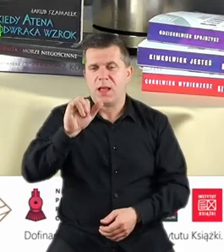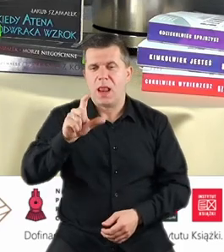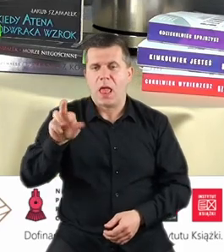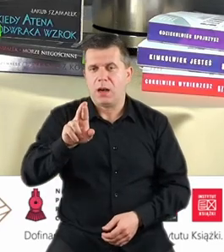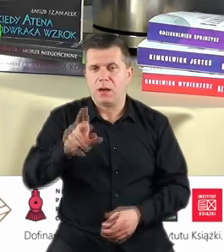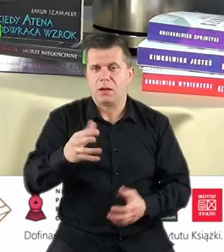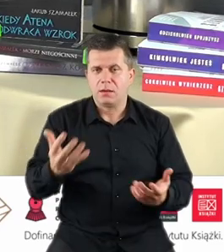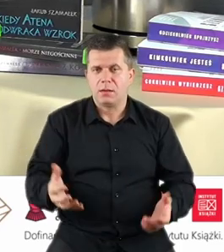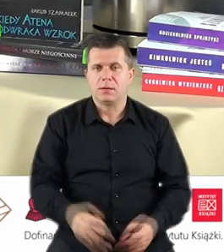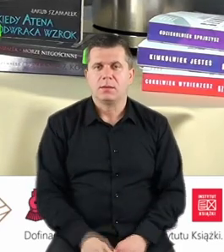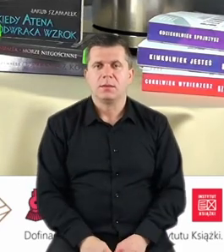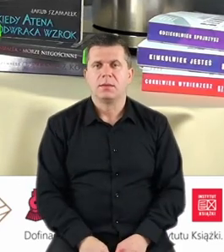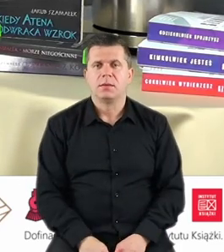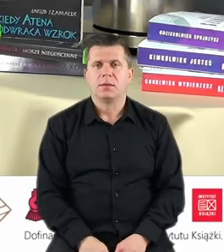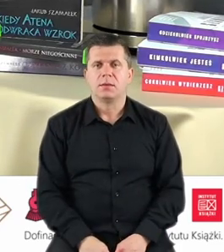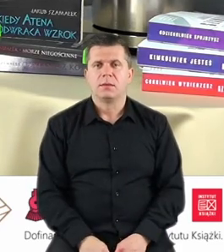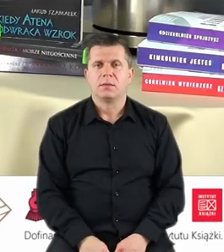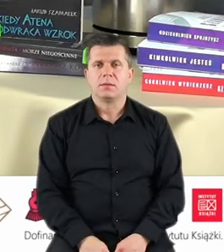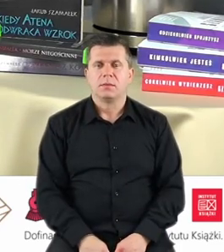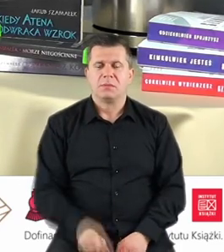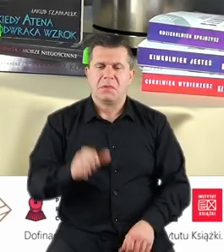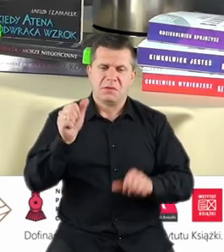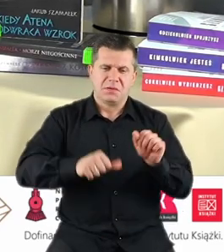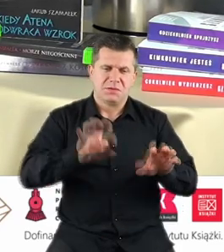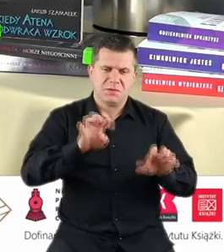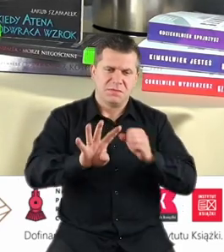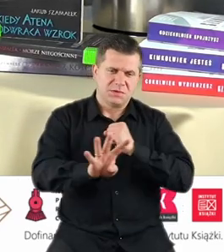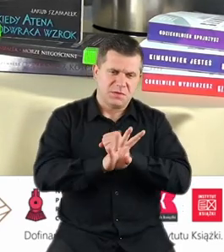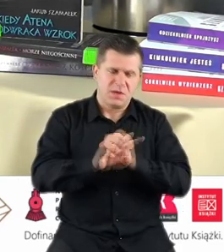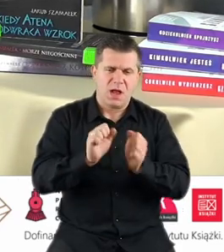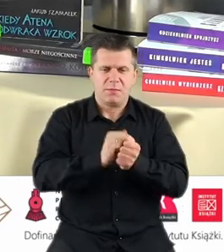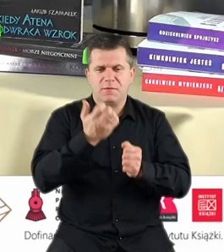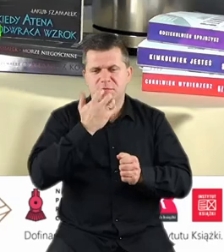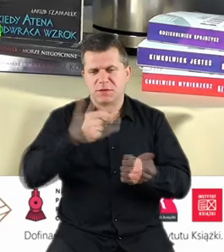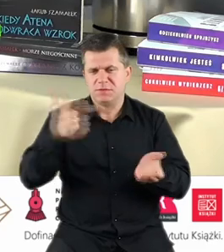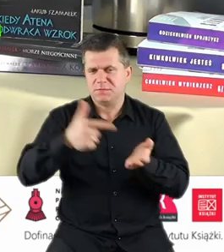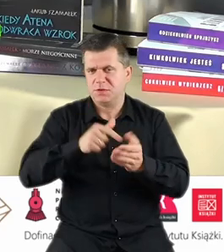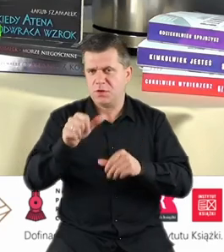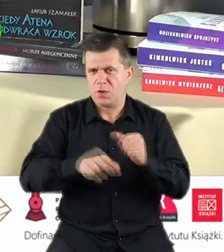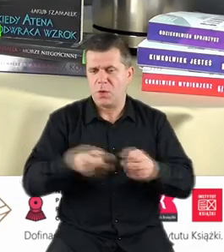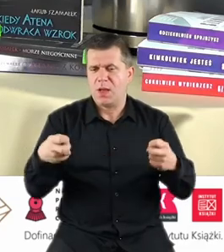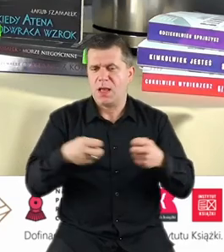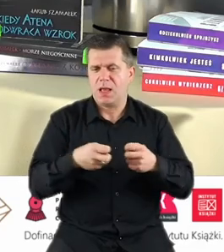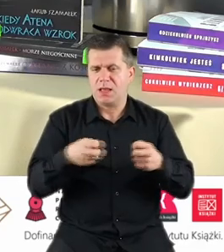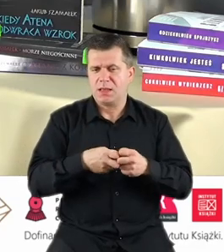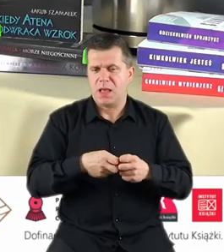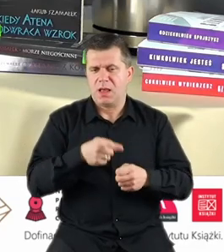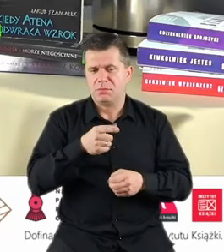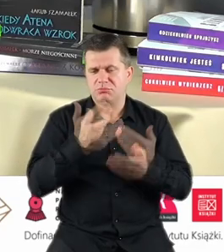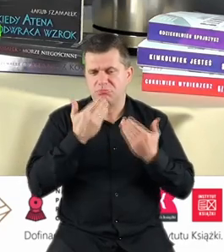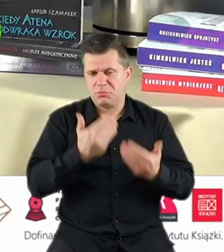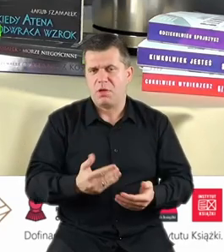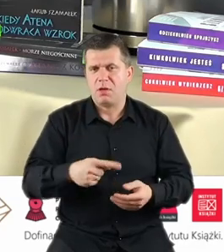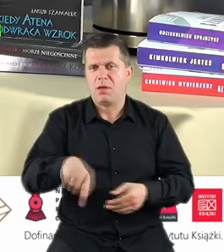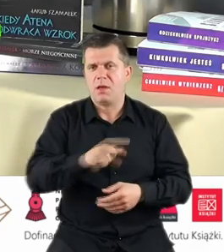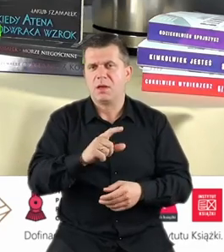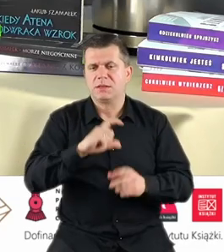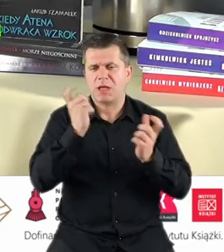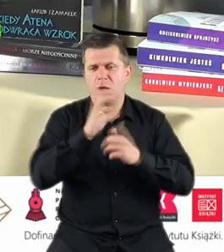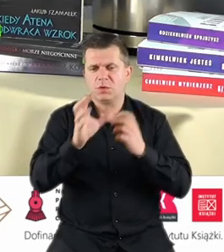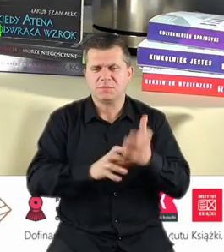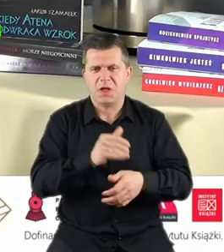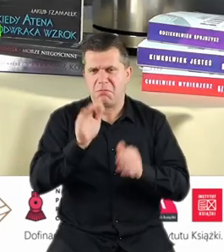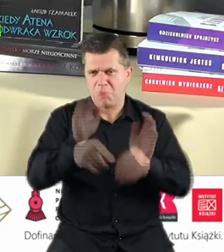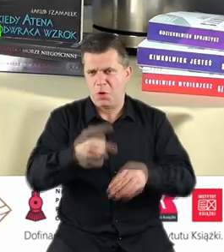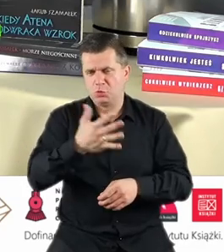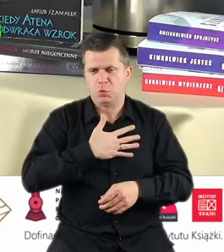nam powiedziano coś takiego w latach 90. czy wczesnych 2000, że internet sprawi, że cały świat jest na wyciągnięcie